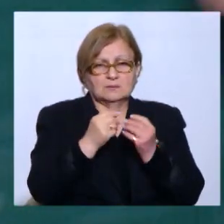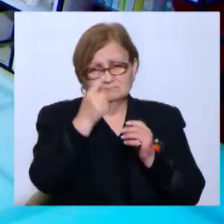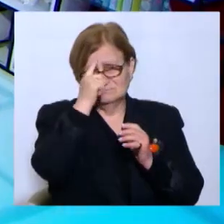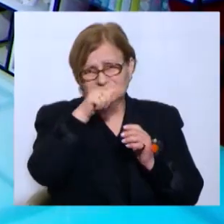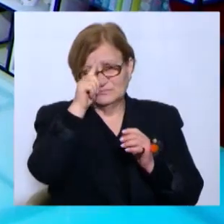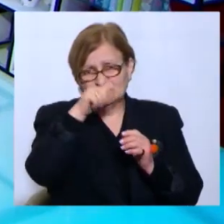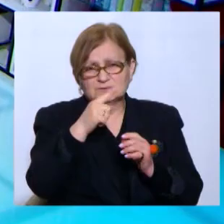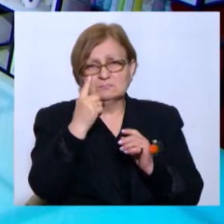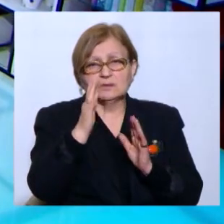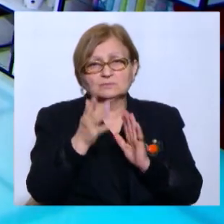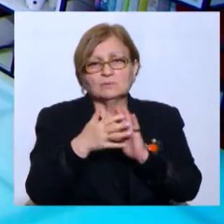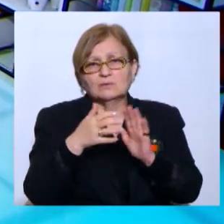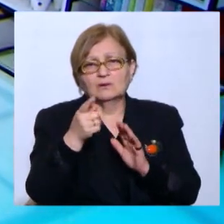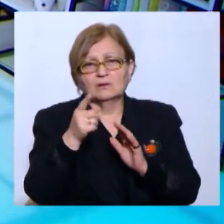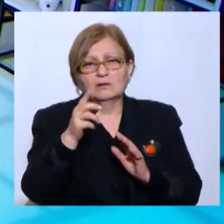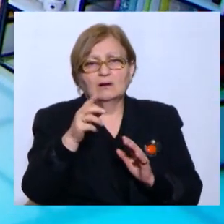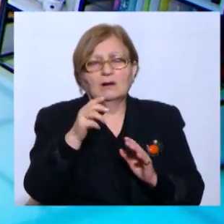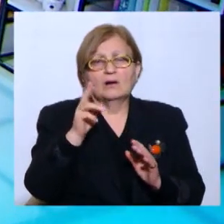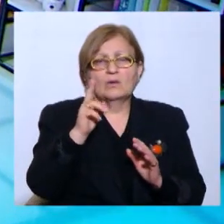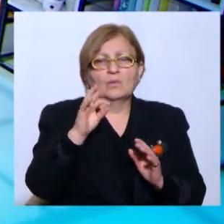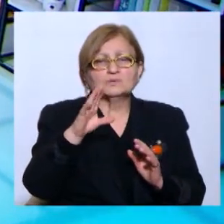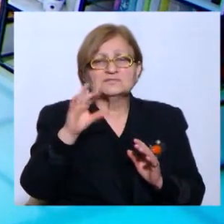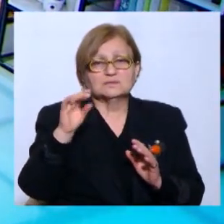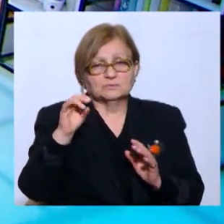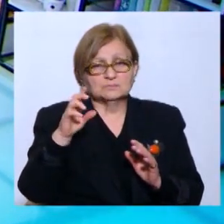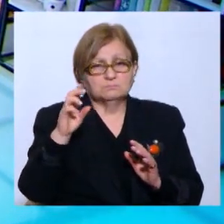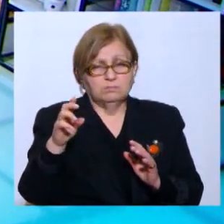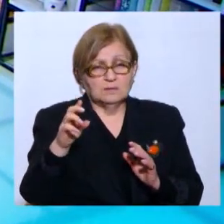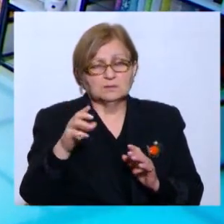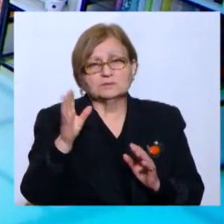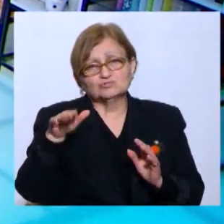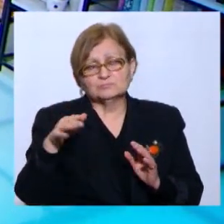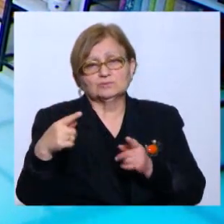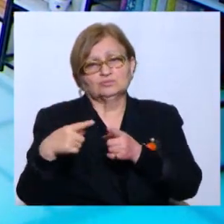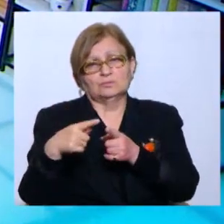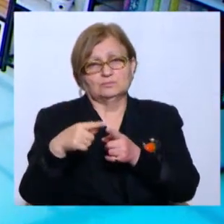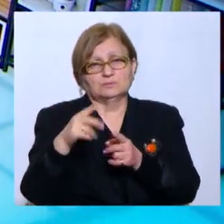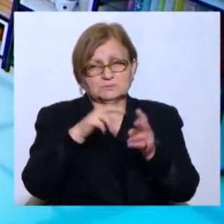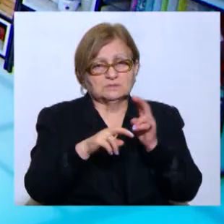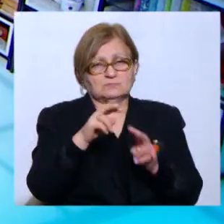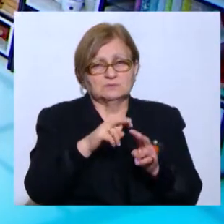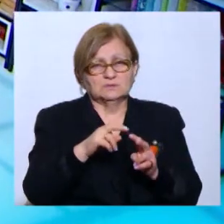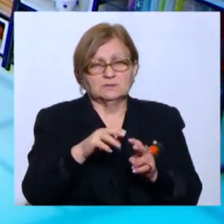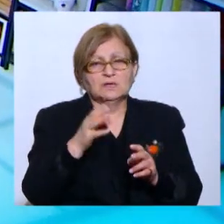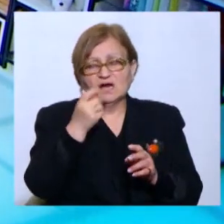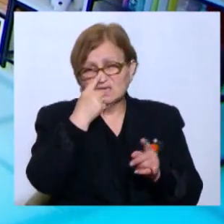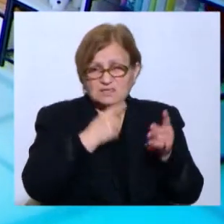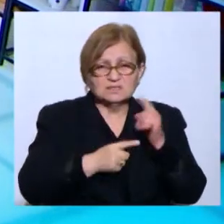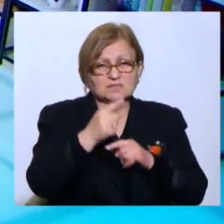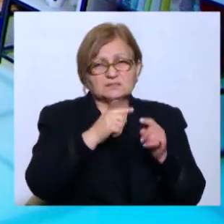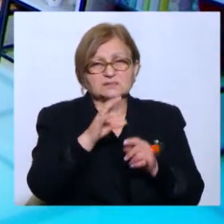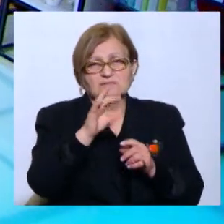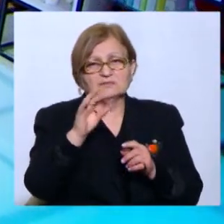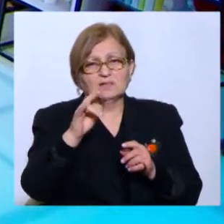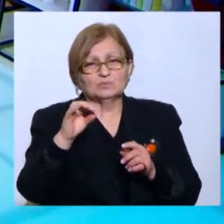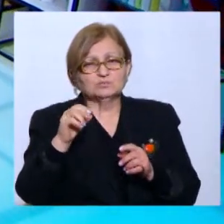გარდა კოსინუსის. მინდა ალგებრულად ვნახულობთ კოსინუს B-ს და შემდგომში უკვე კუთხეს და კუთხის შემდეგ ისევ სინუსის თეორემით ნახულობთ მეორე